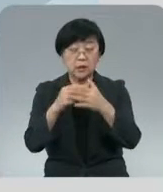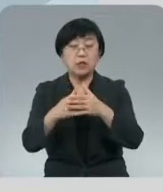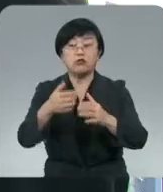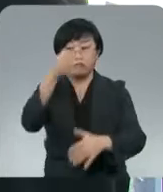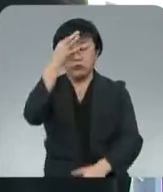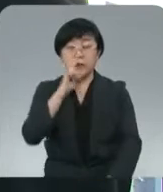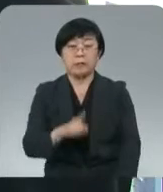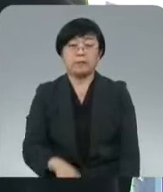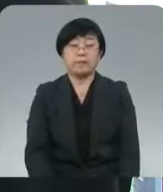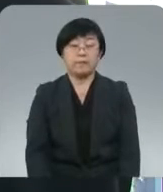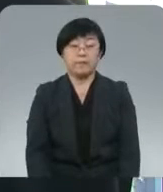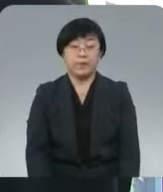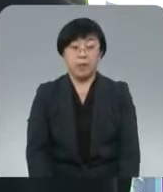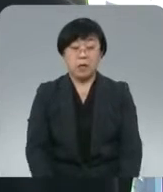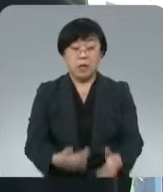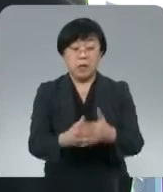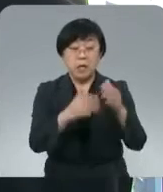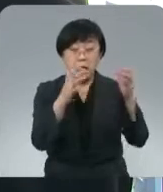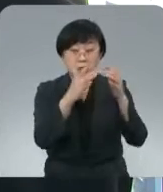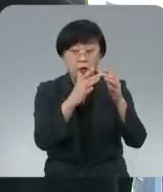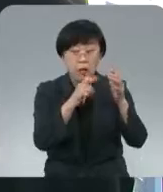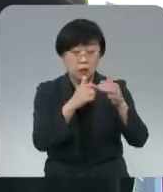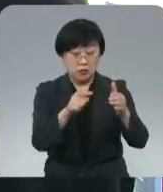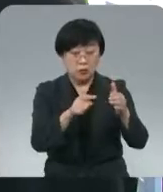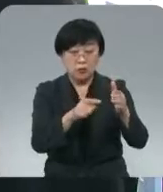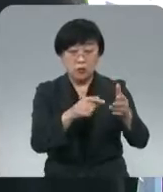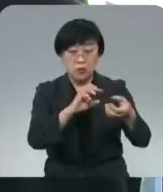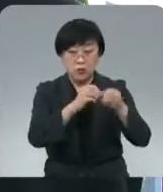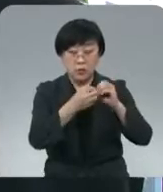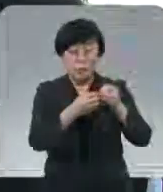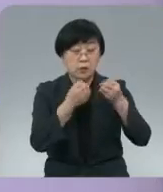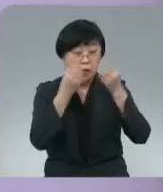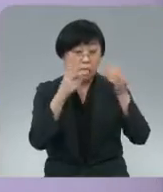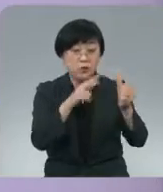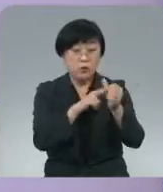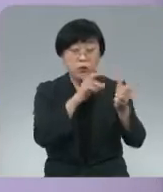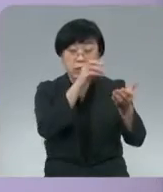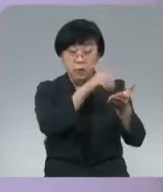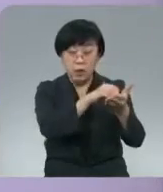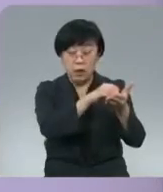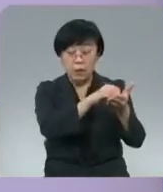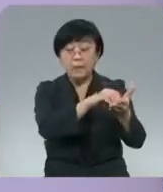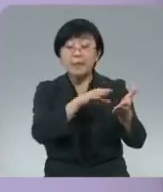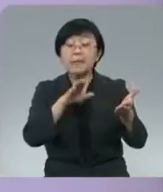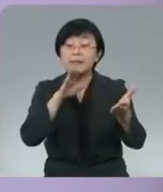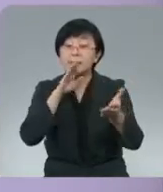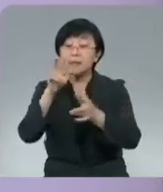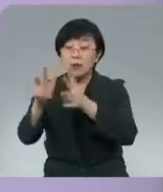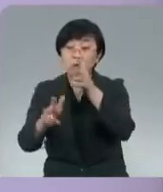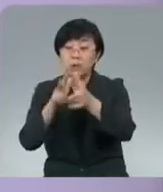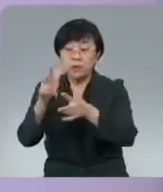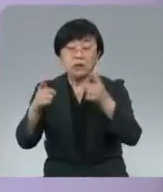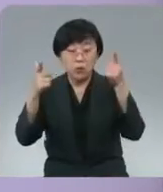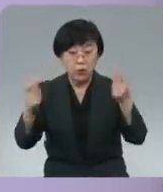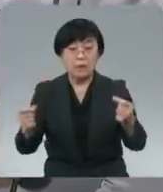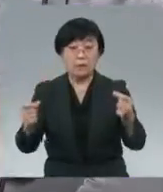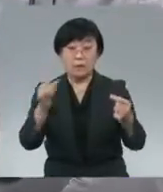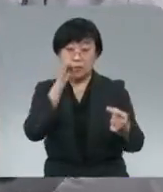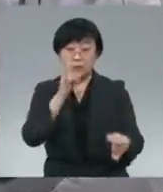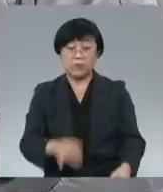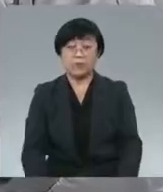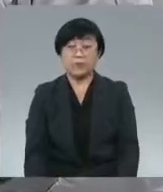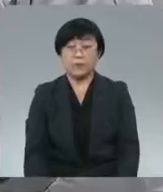lengan Robot bergerak dan perakitan komponen juga dilakukan dengan cepat sementara di waktu yang sama komponen di dunia maya tersebut